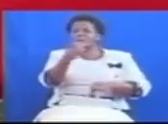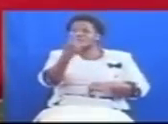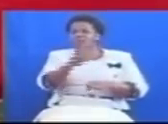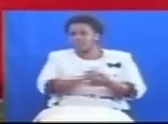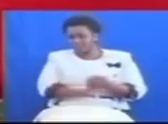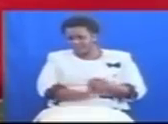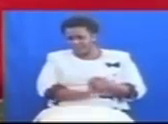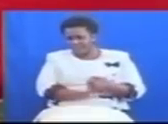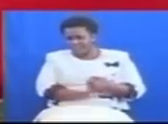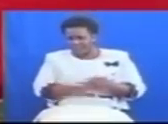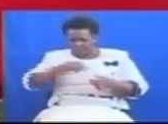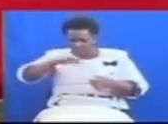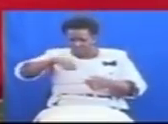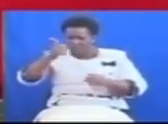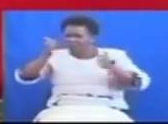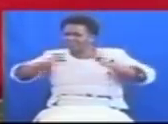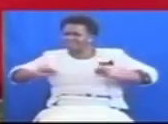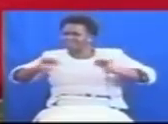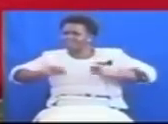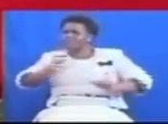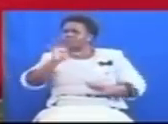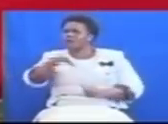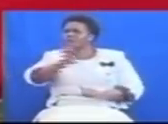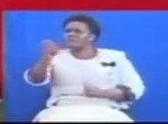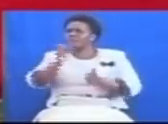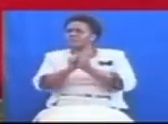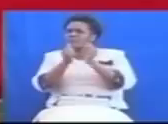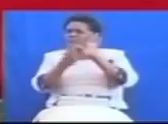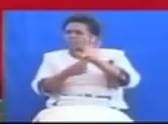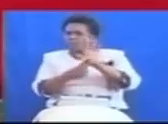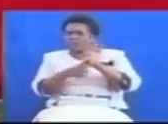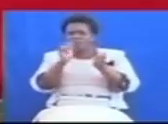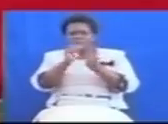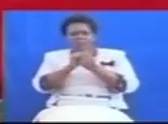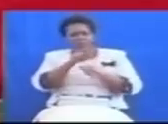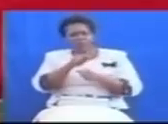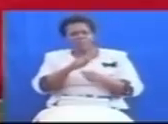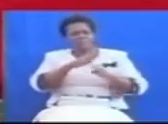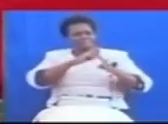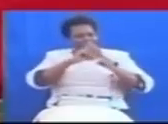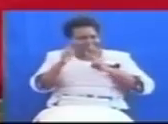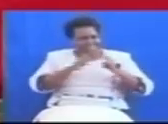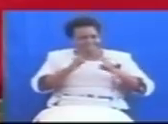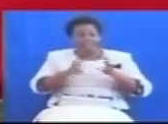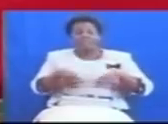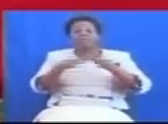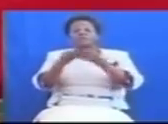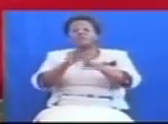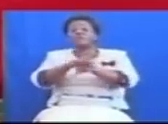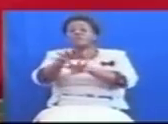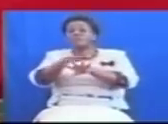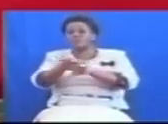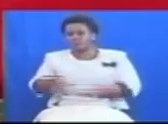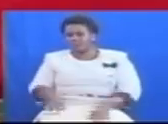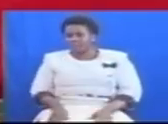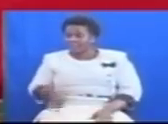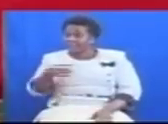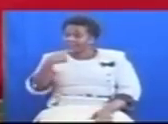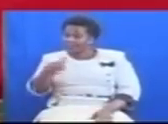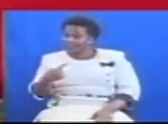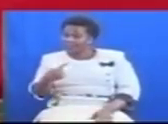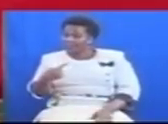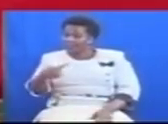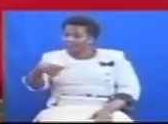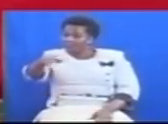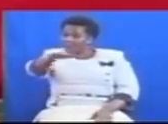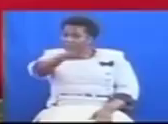katika ziara yangu niliyofanya mwaka 2017 swala hili lilipata na nilitolea maelekezo. Nilisema kama pale ambapo unakuta